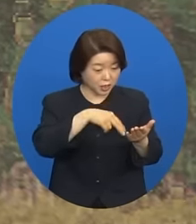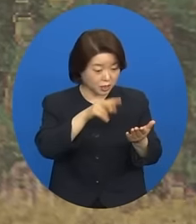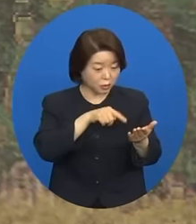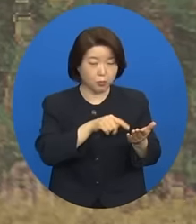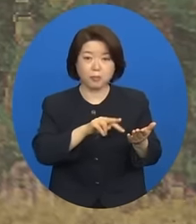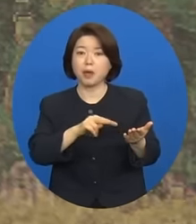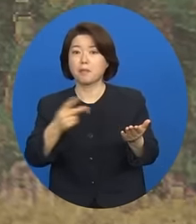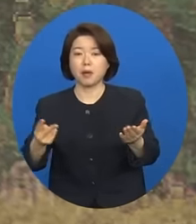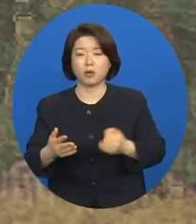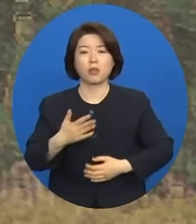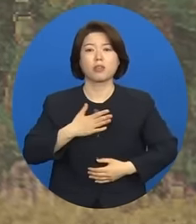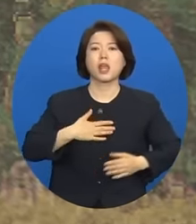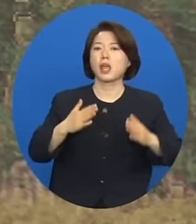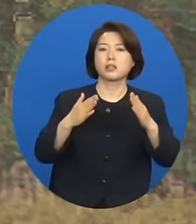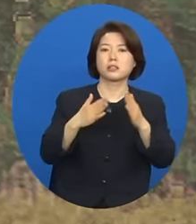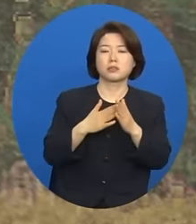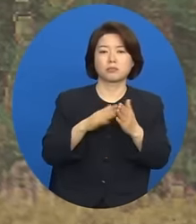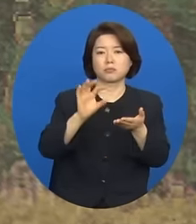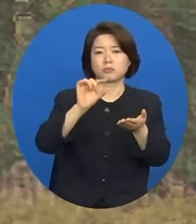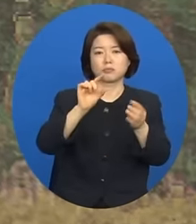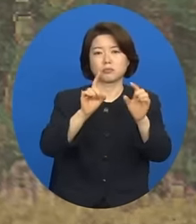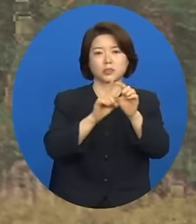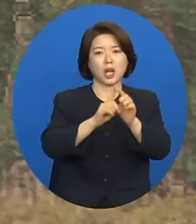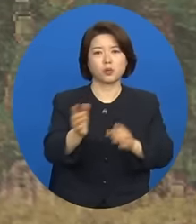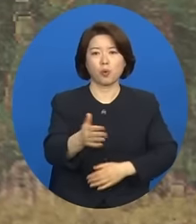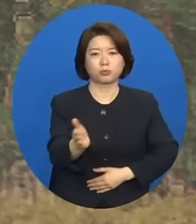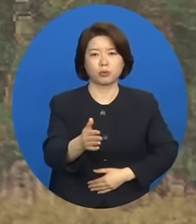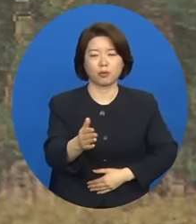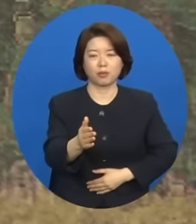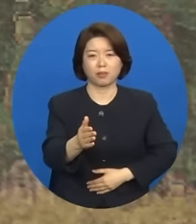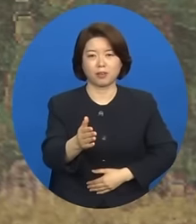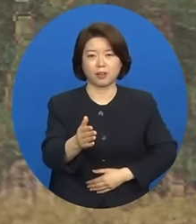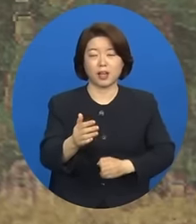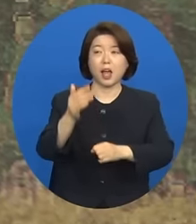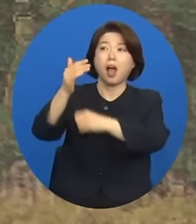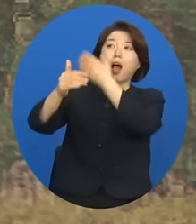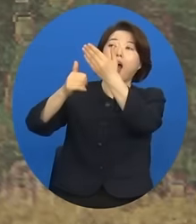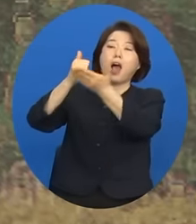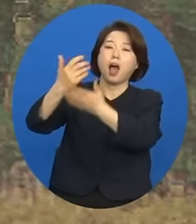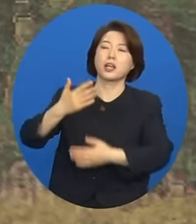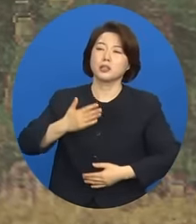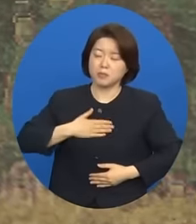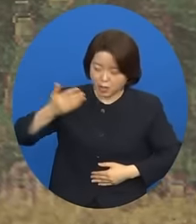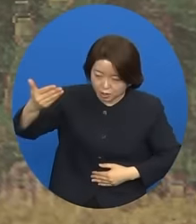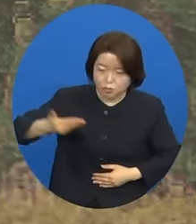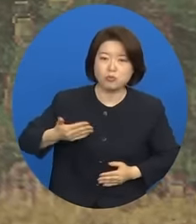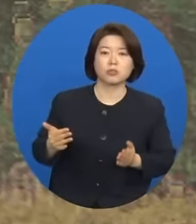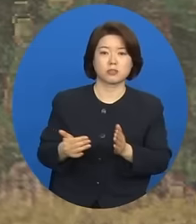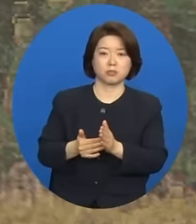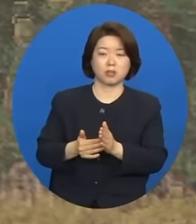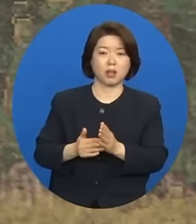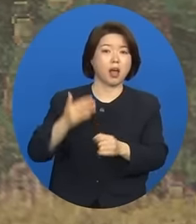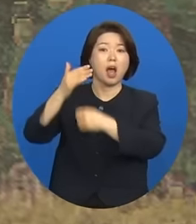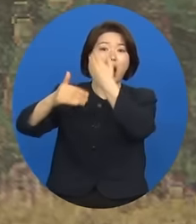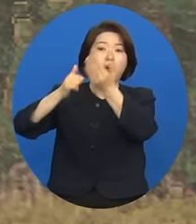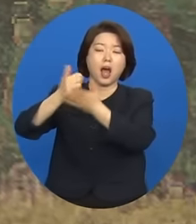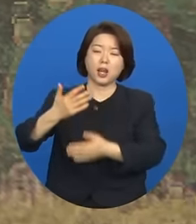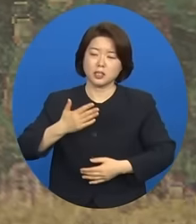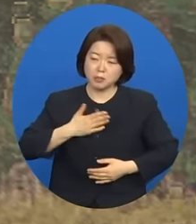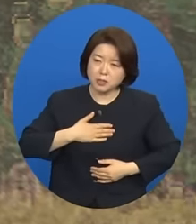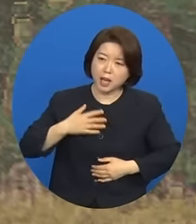나의 집이란 표현이 나오질 않아요. 뭐라고 표현하냐면 하나님이 내게 주셨습니다. 하나님이